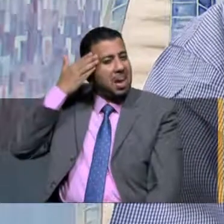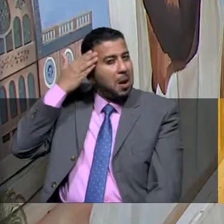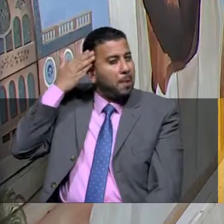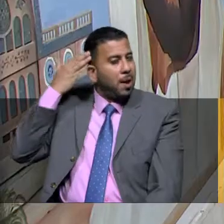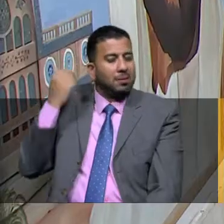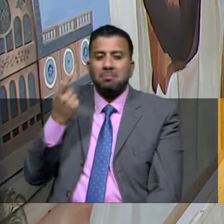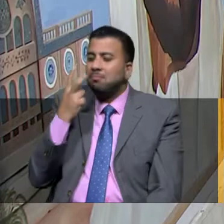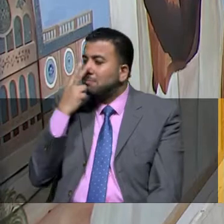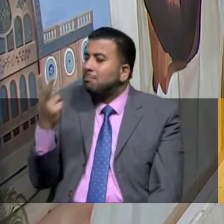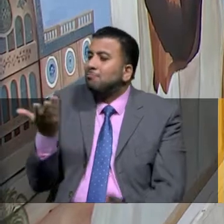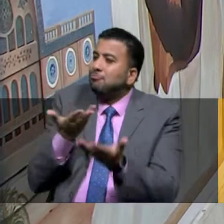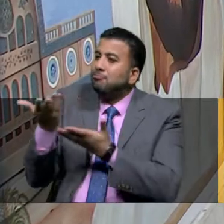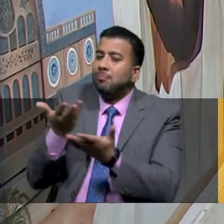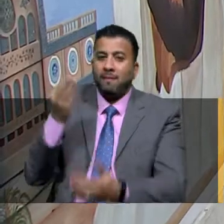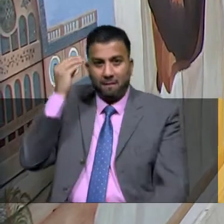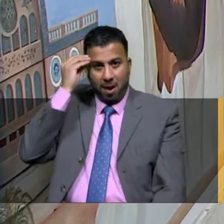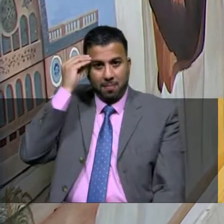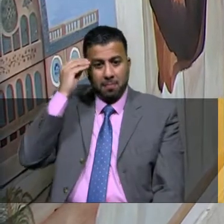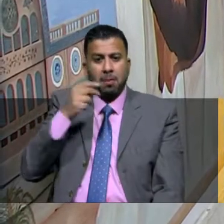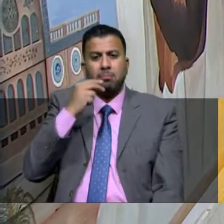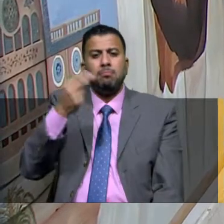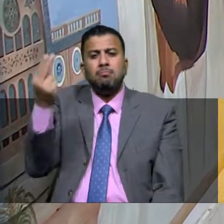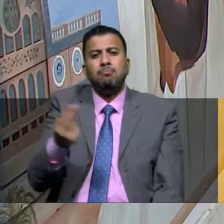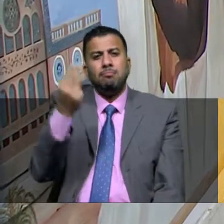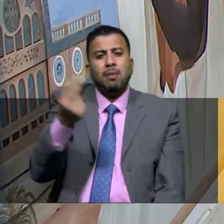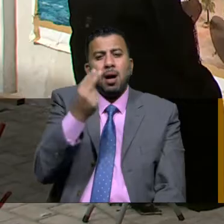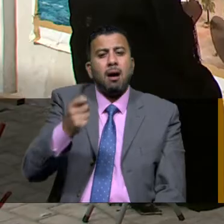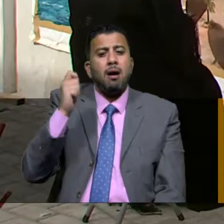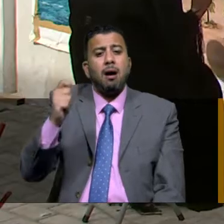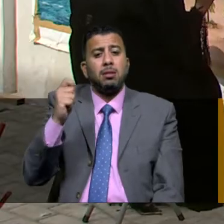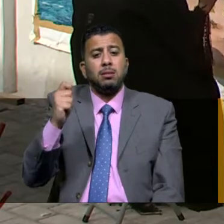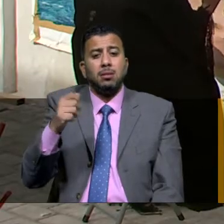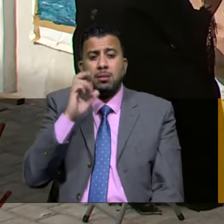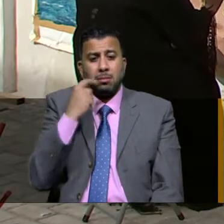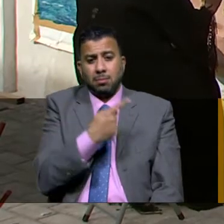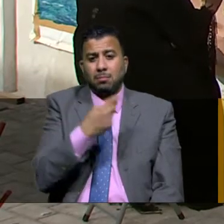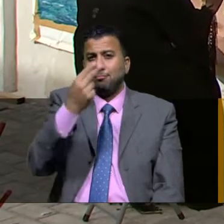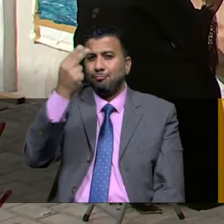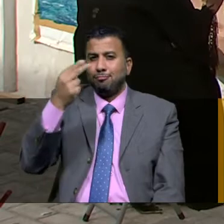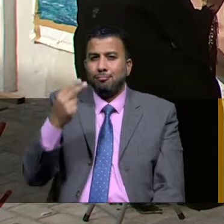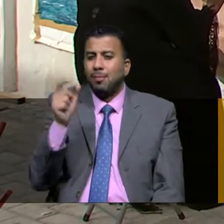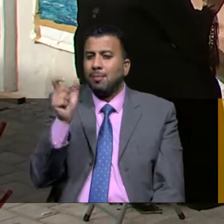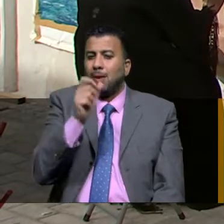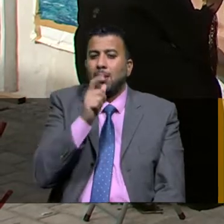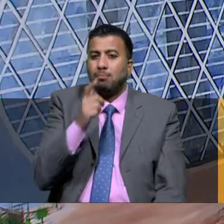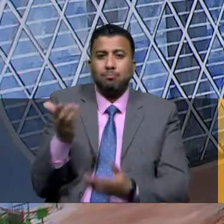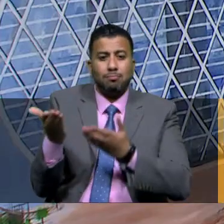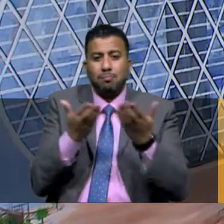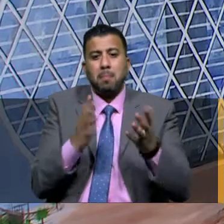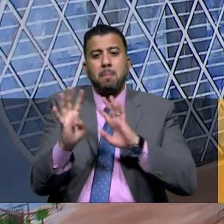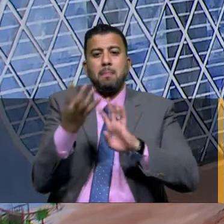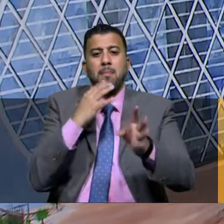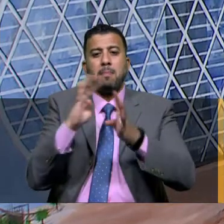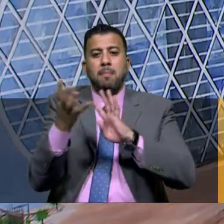النظر. جداريات ولوحات في الخط الأصيل والزخرفة وحروفيات يستضيفها المهرجان